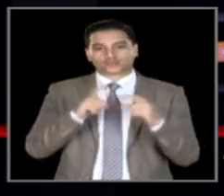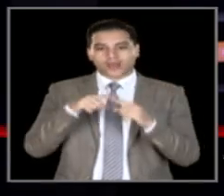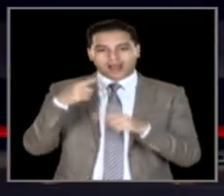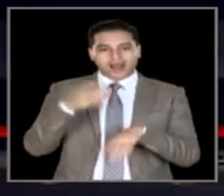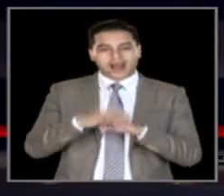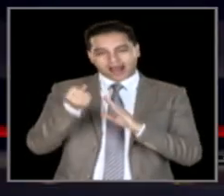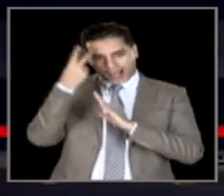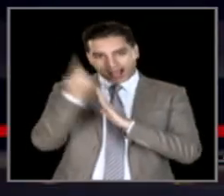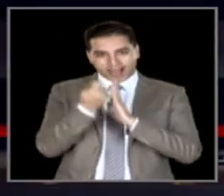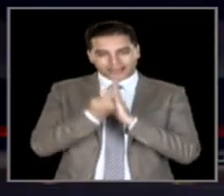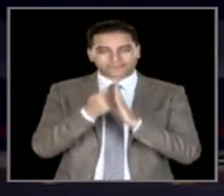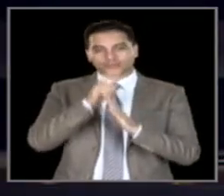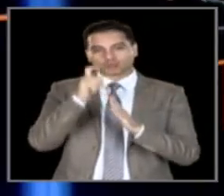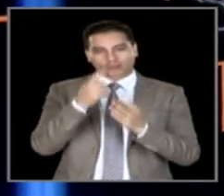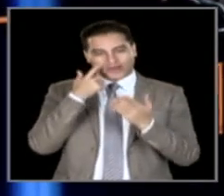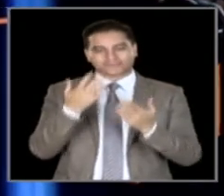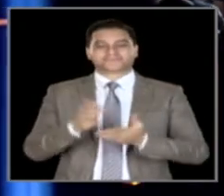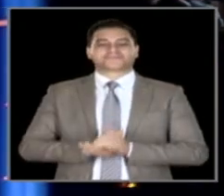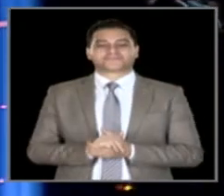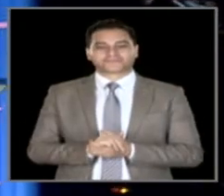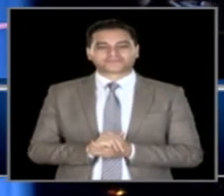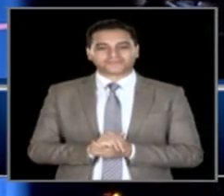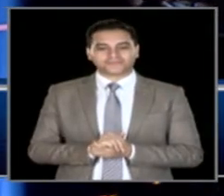السؤال اللي جاي أدب والسؤال.